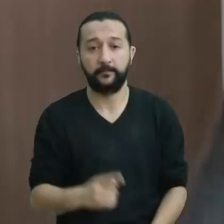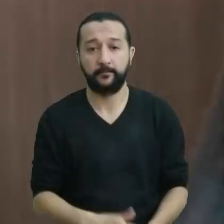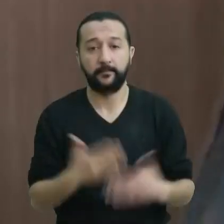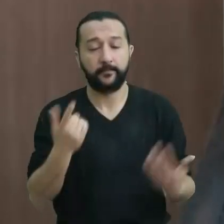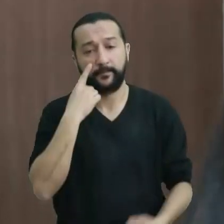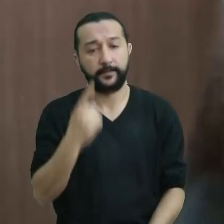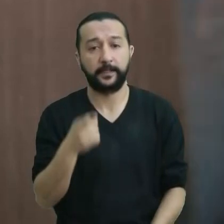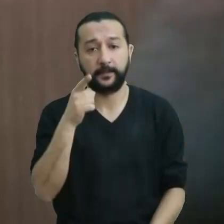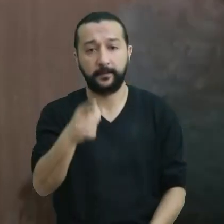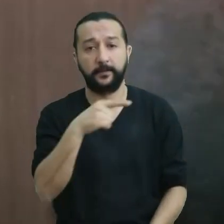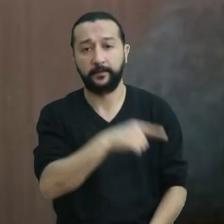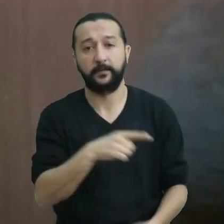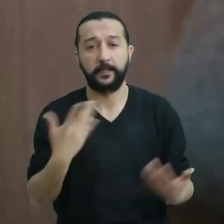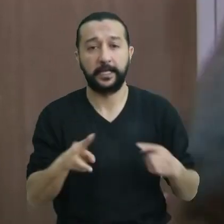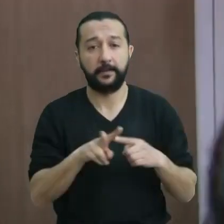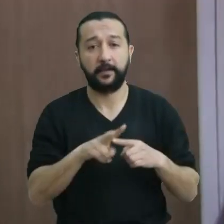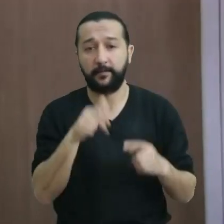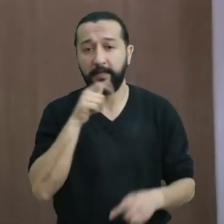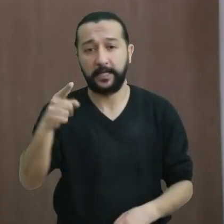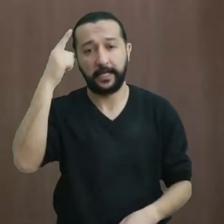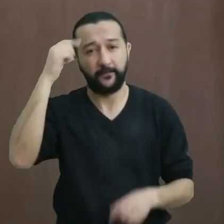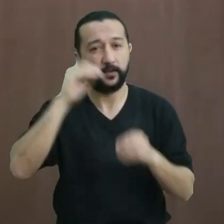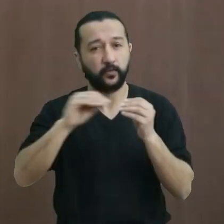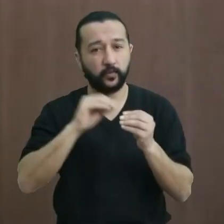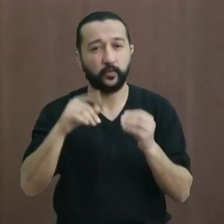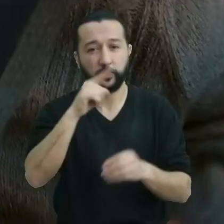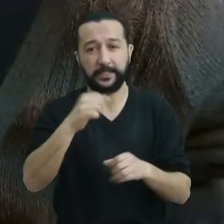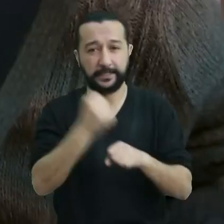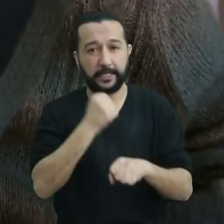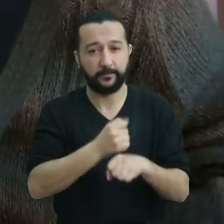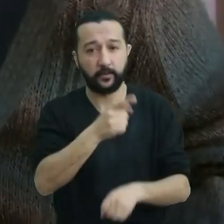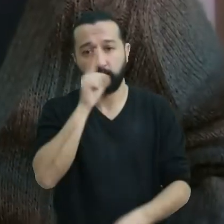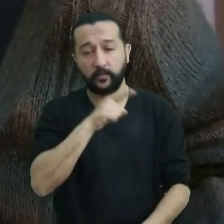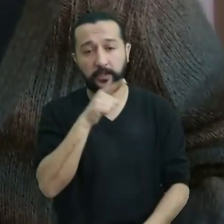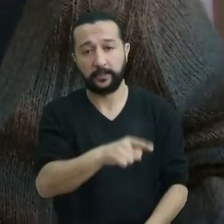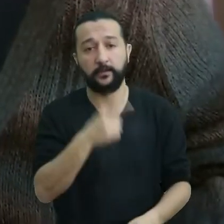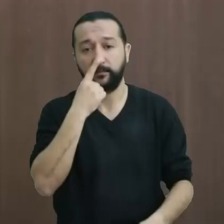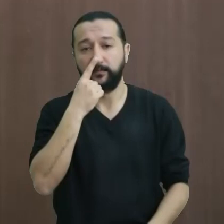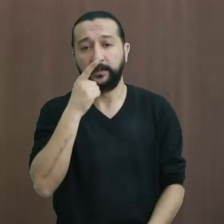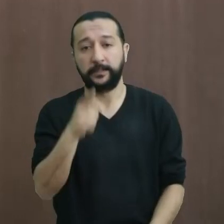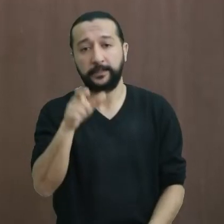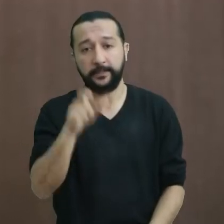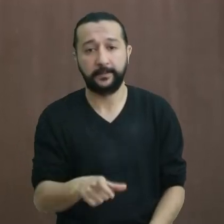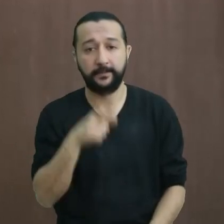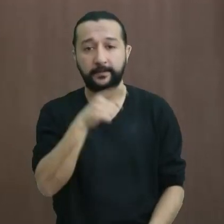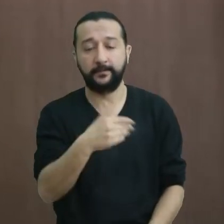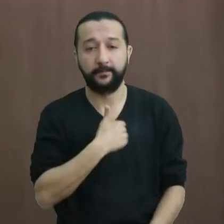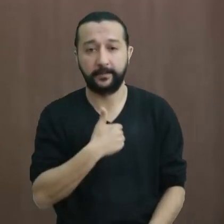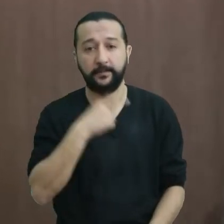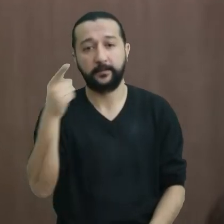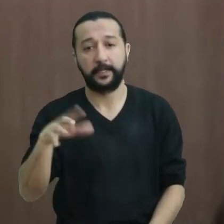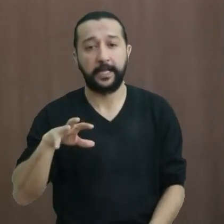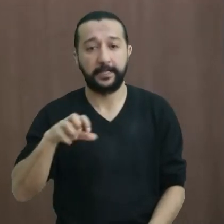dur. Baksana şu Kemal Bey'in kafasına sürdüğü sarımsaktan dolayı kokudan sen bizim